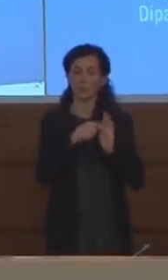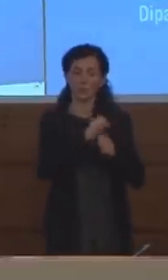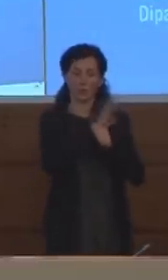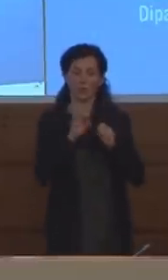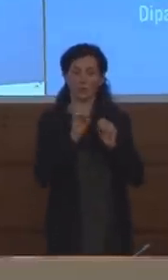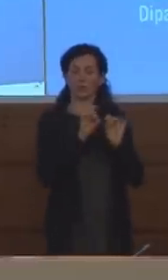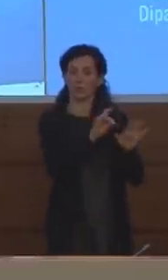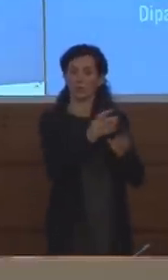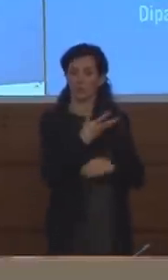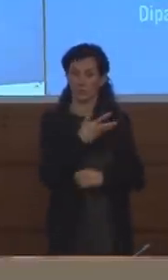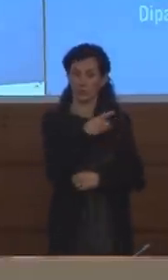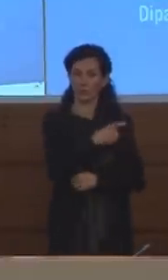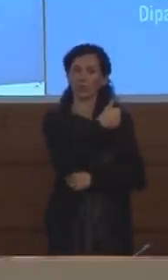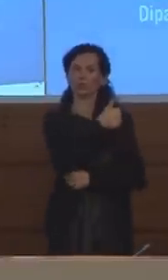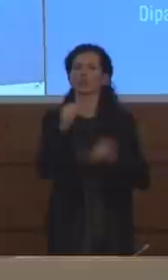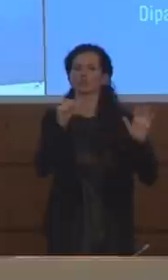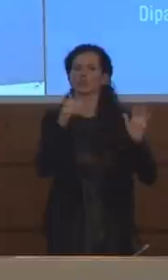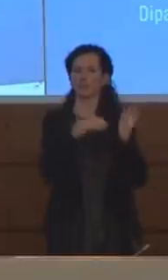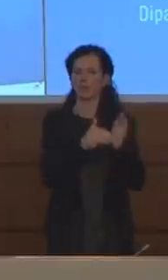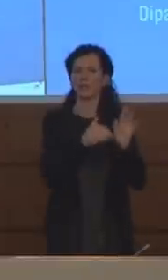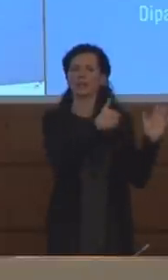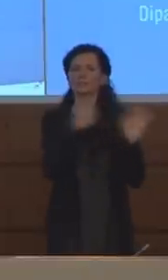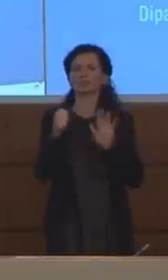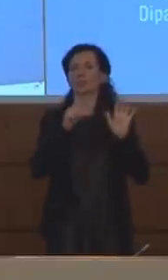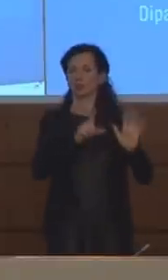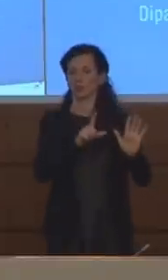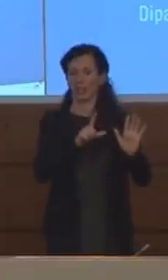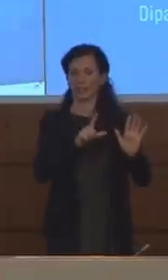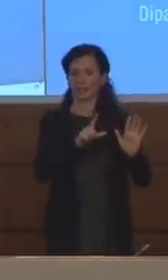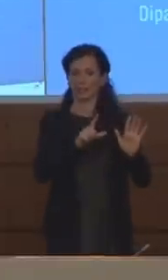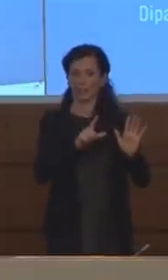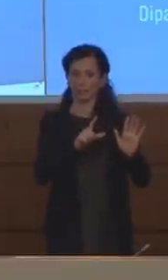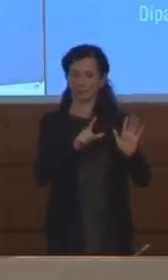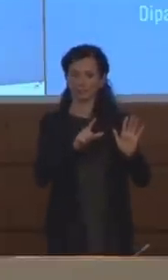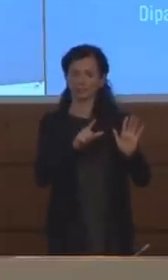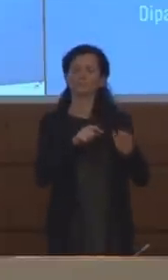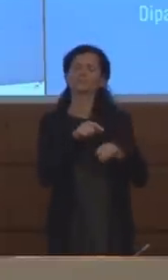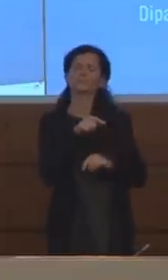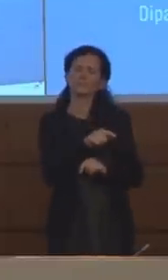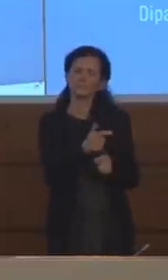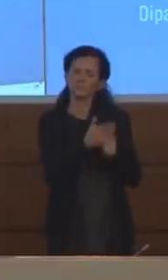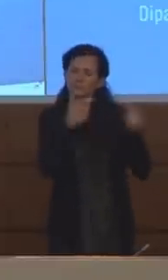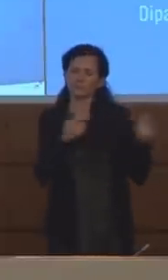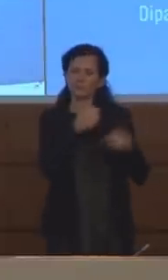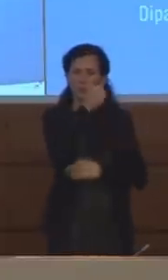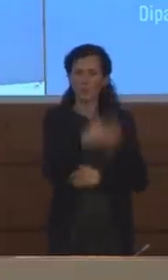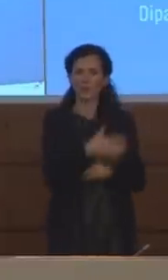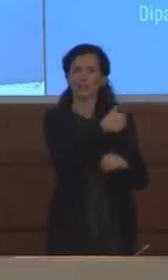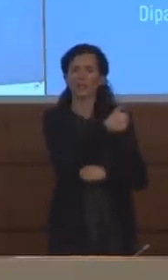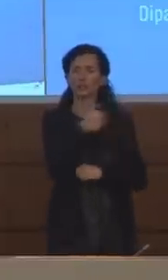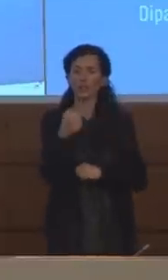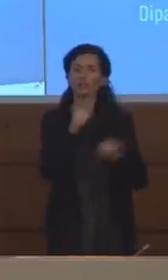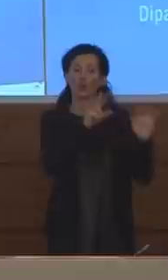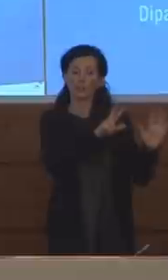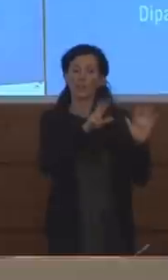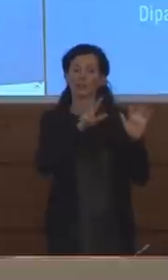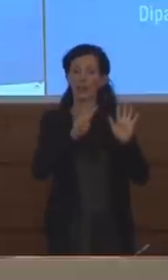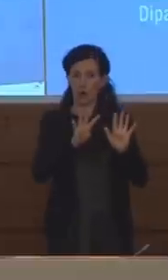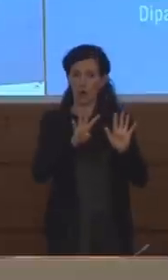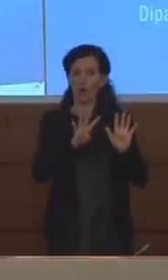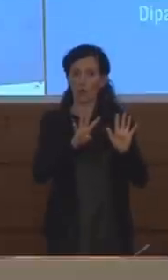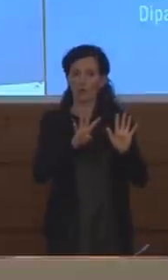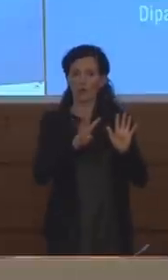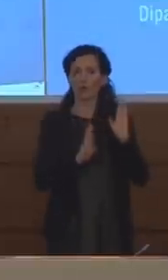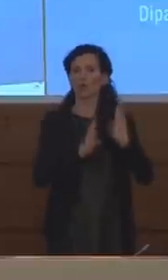positivo e di 100 6.607 con un incremento di 1.189 persone